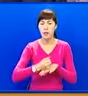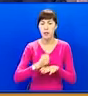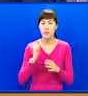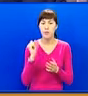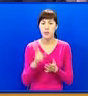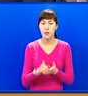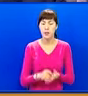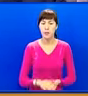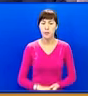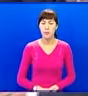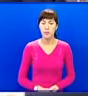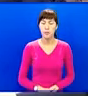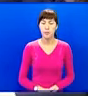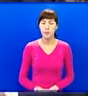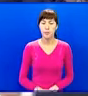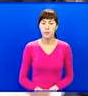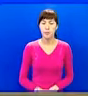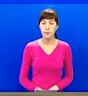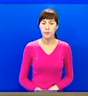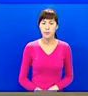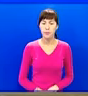мәселені мықтап тапсырды.